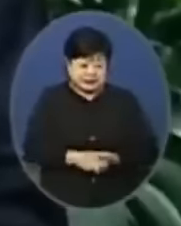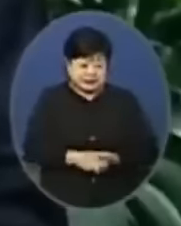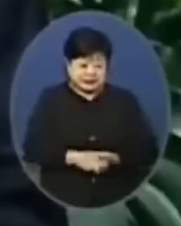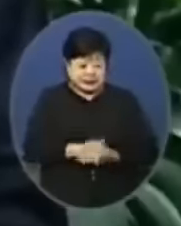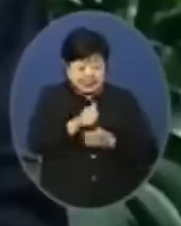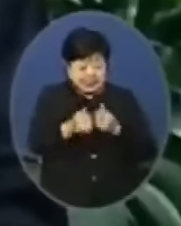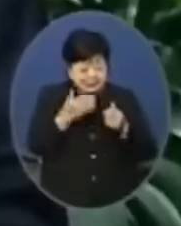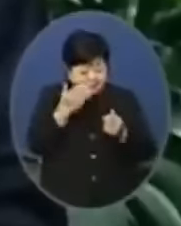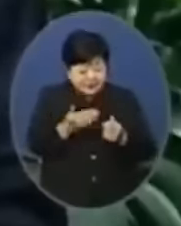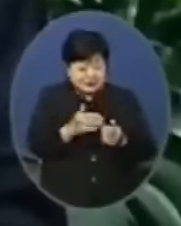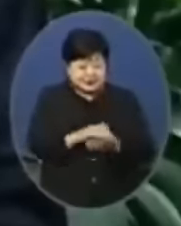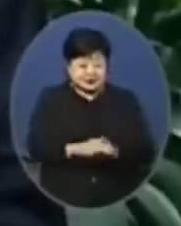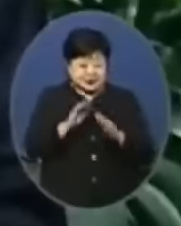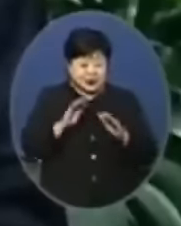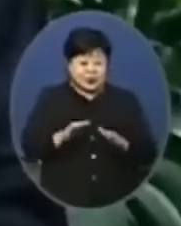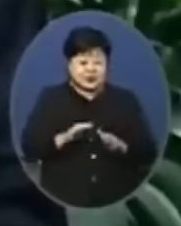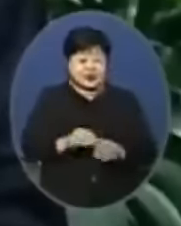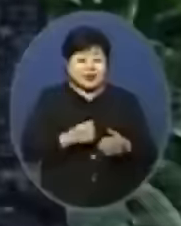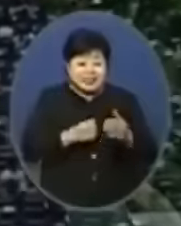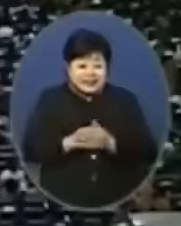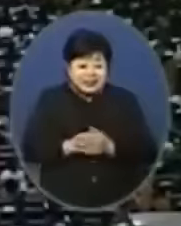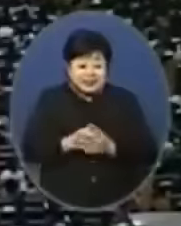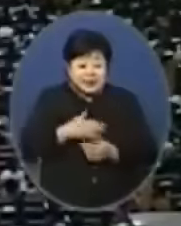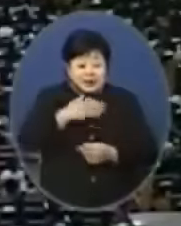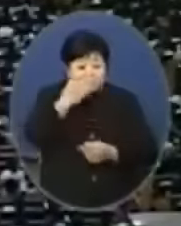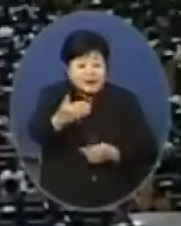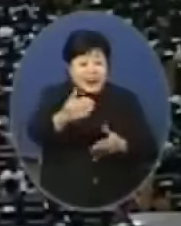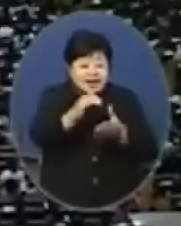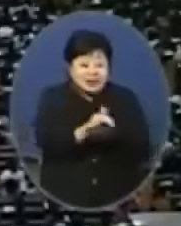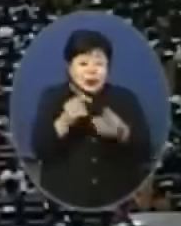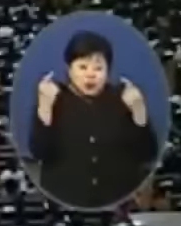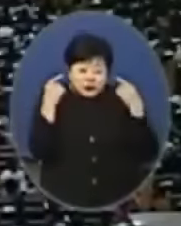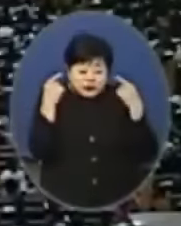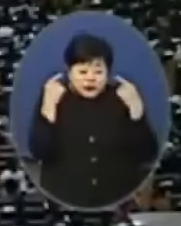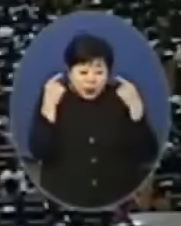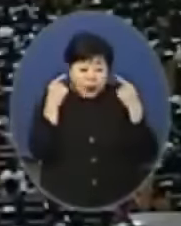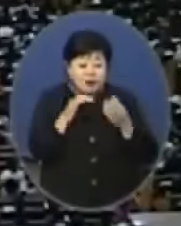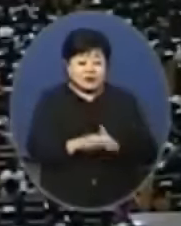우리 하나님께서 오늘날 그러므로 여러분과 나의 기도를 들으셔서